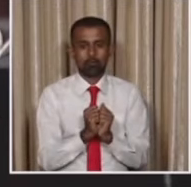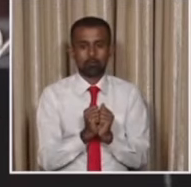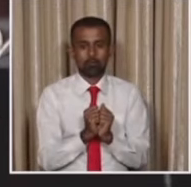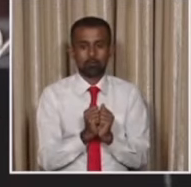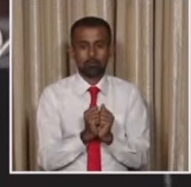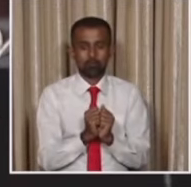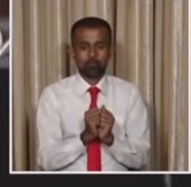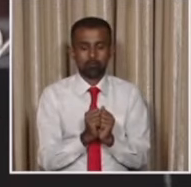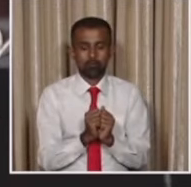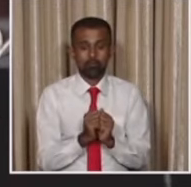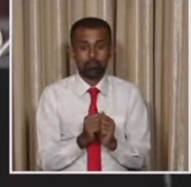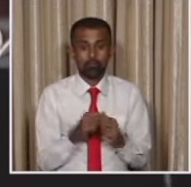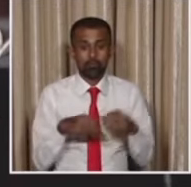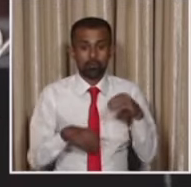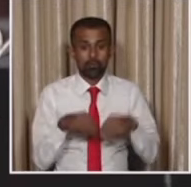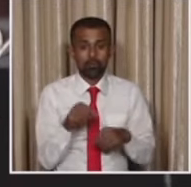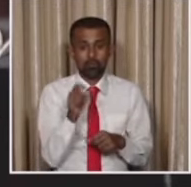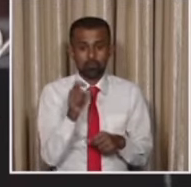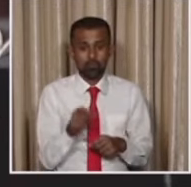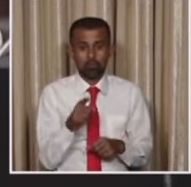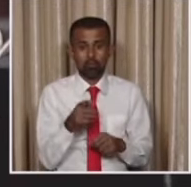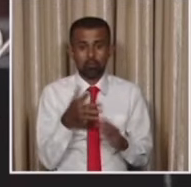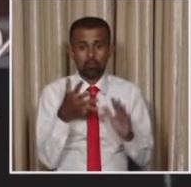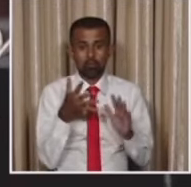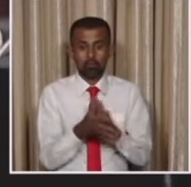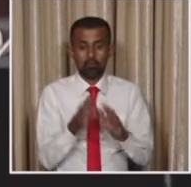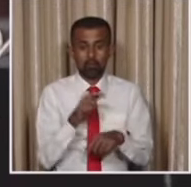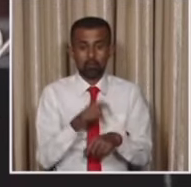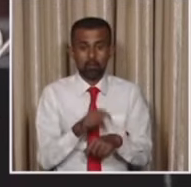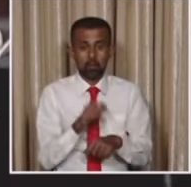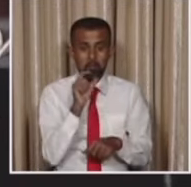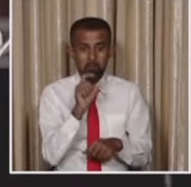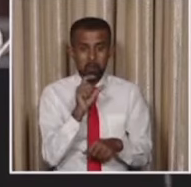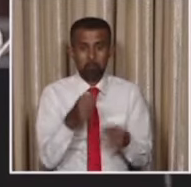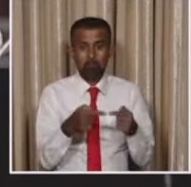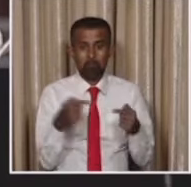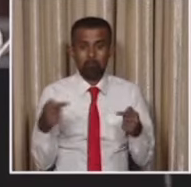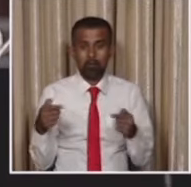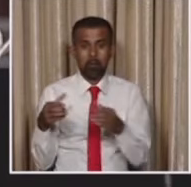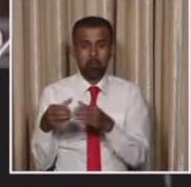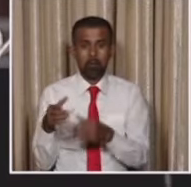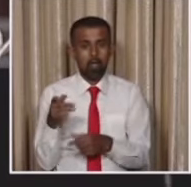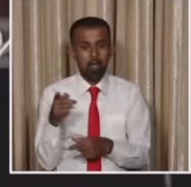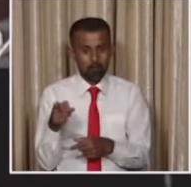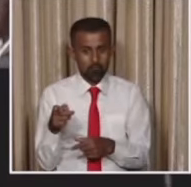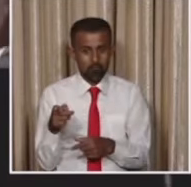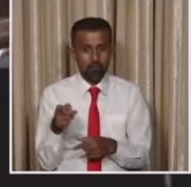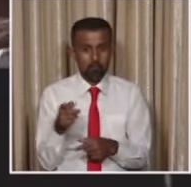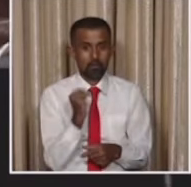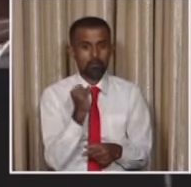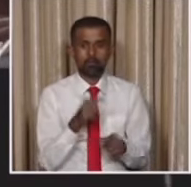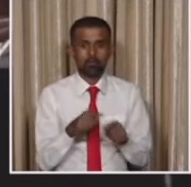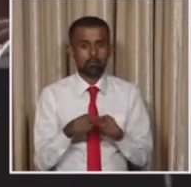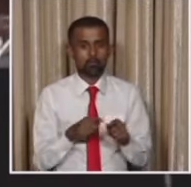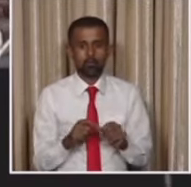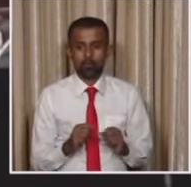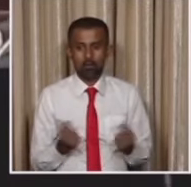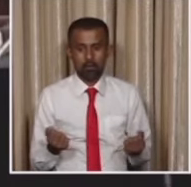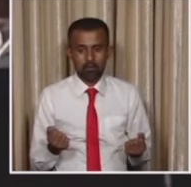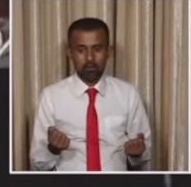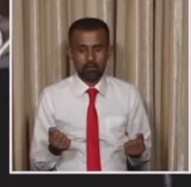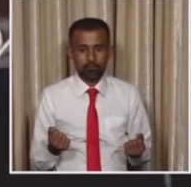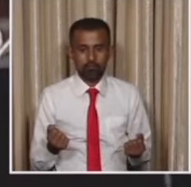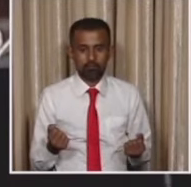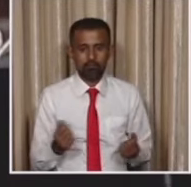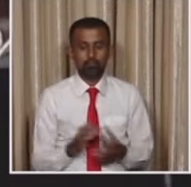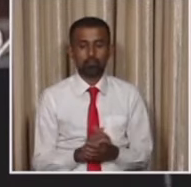නෙවෙයි, දේශපාලකයට වරදින මොහොත එනකම් බලාගෙන විපක්ෂය කියලා එකක් ඉන්නවා. නිලධාරින්ට එහෙම එකක් නැහැ. ඒ විතරක්